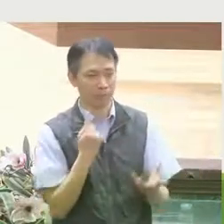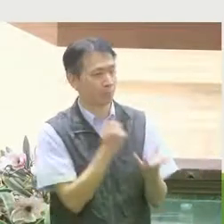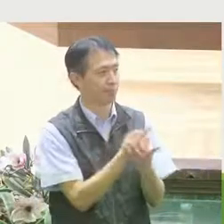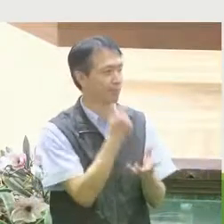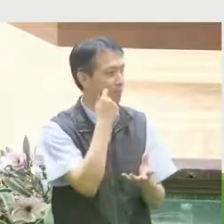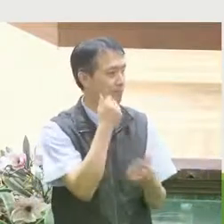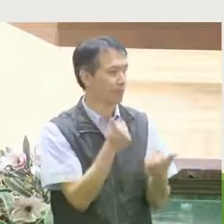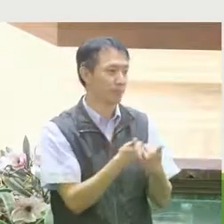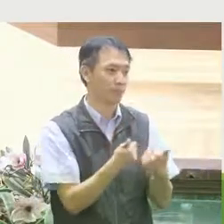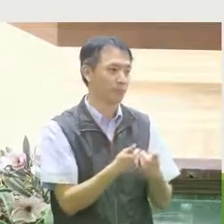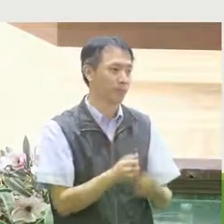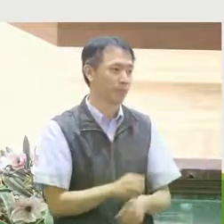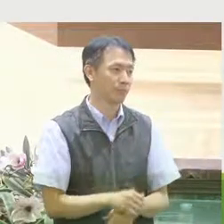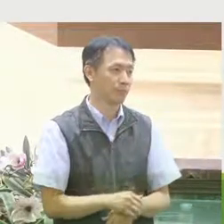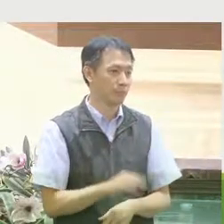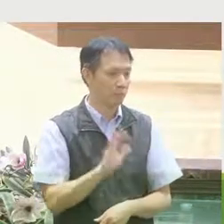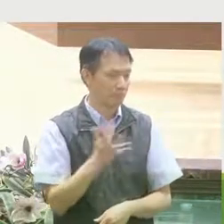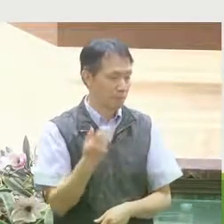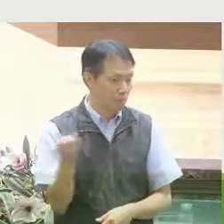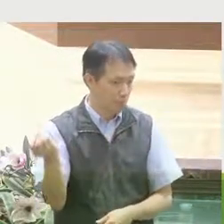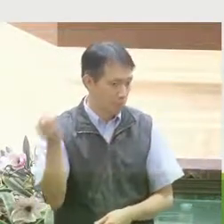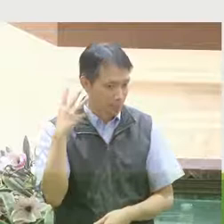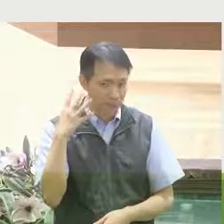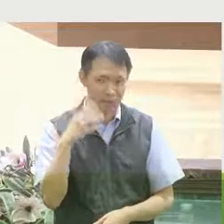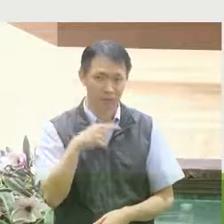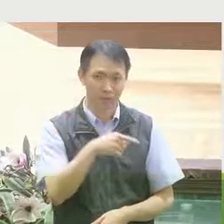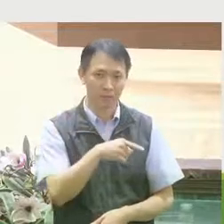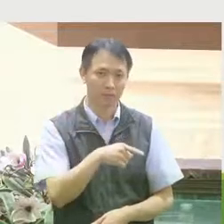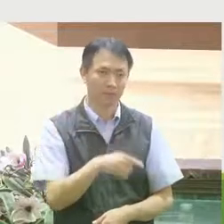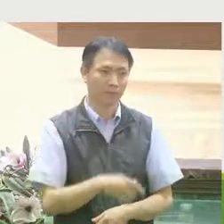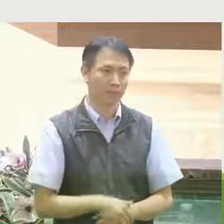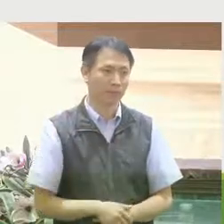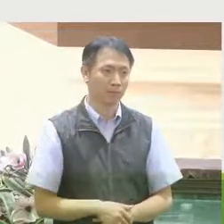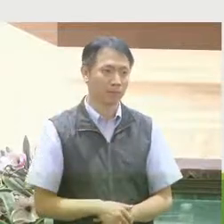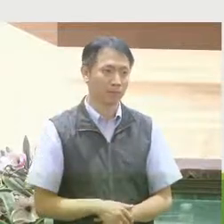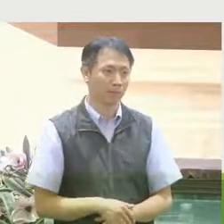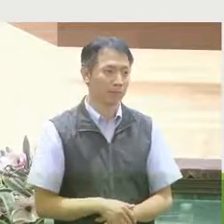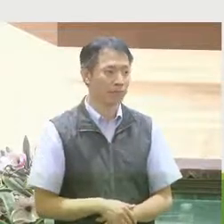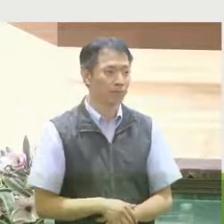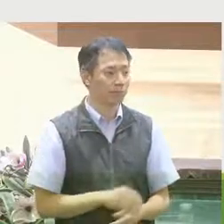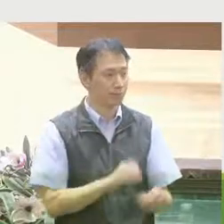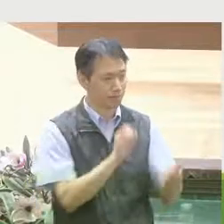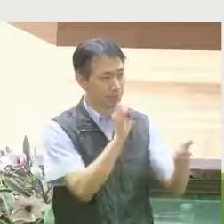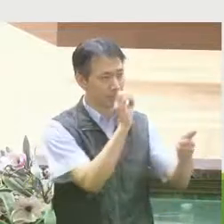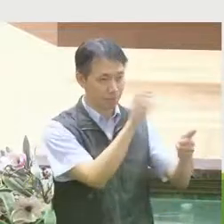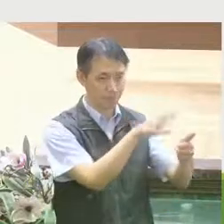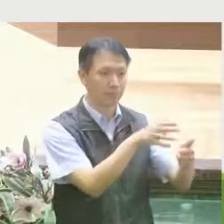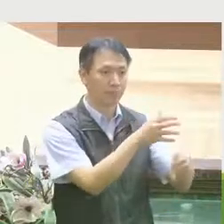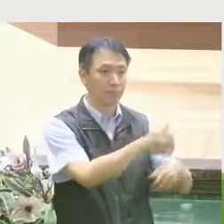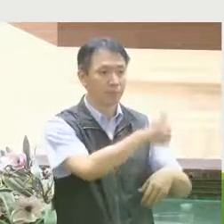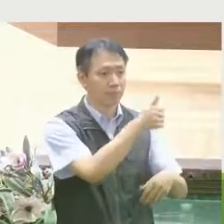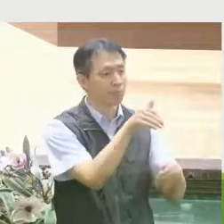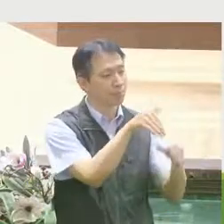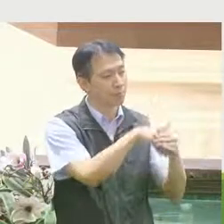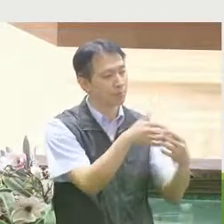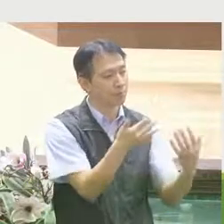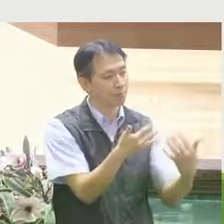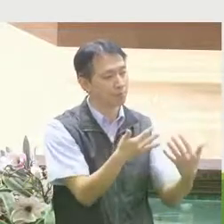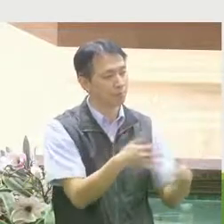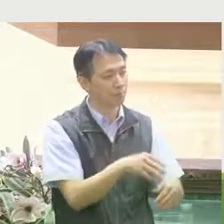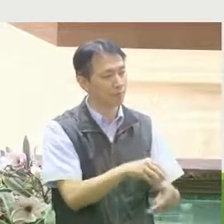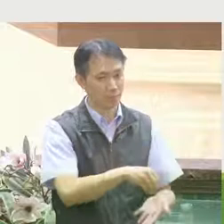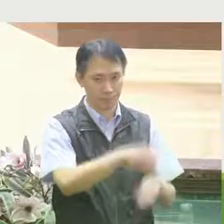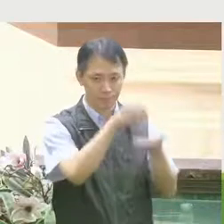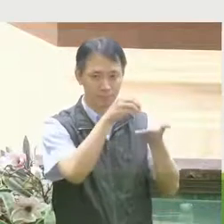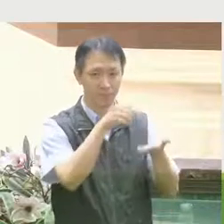议，但根据可靠的消息，柯一诚回应学社代表所提出普选的问题时，主动